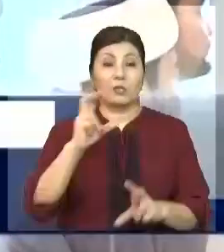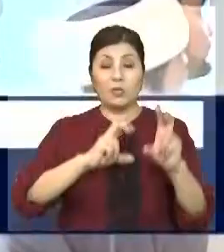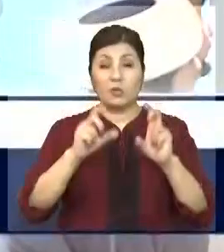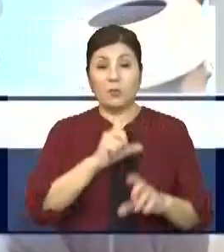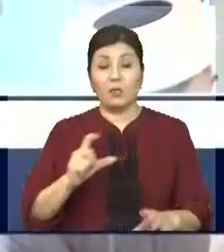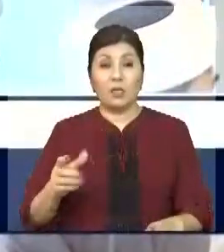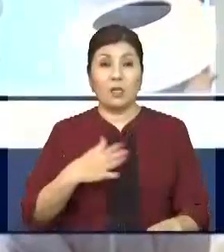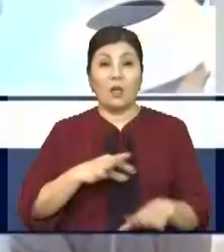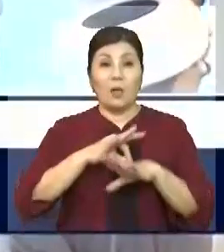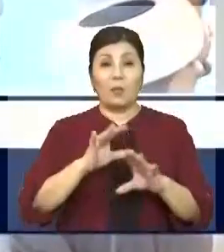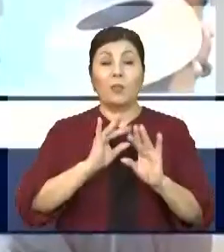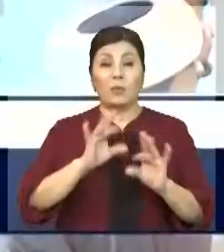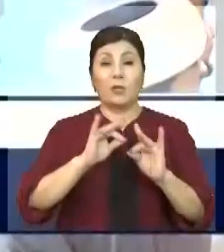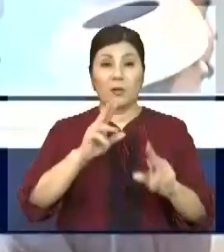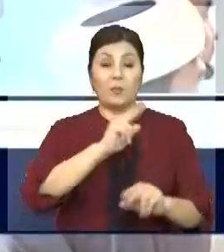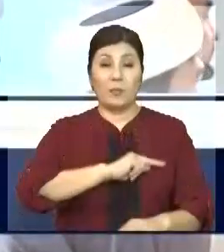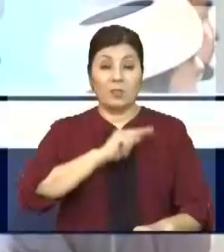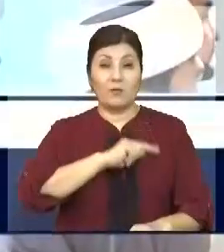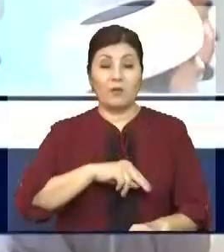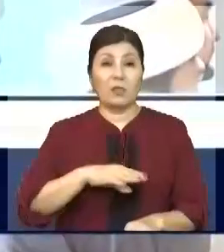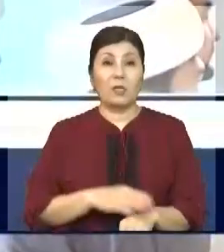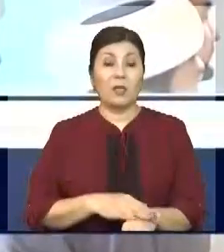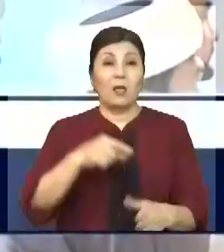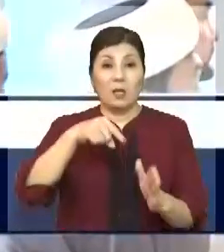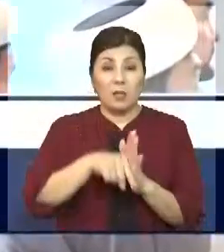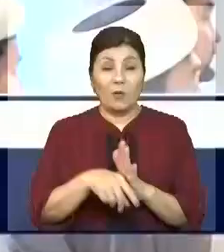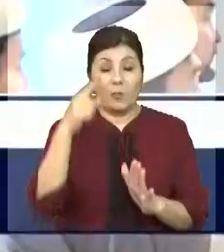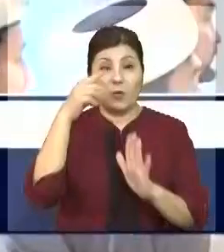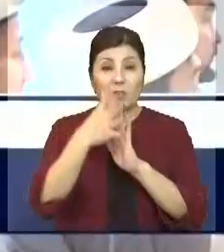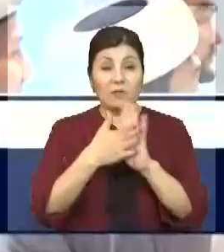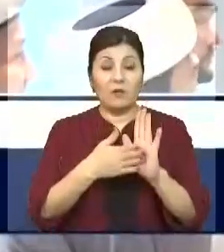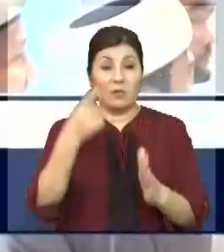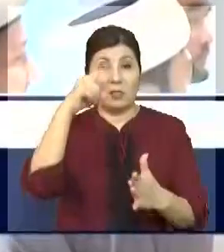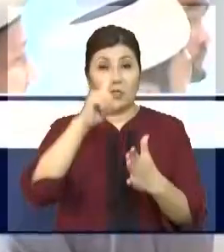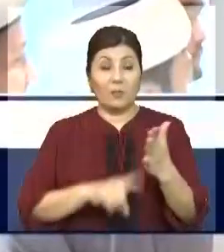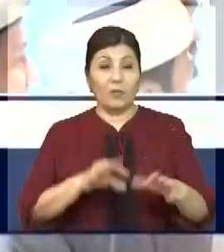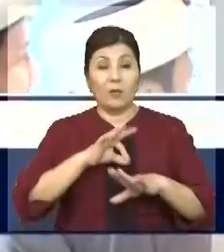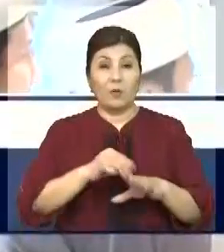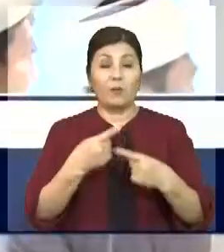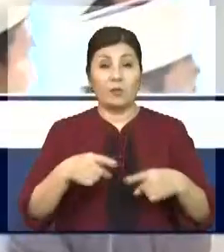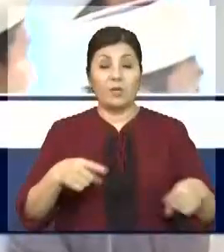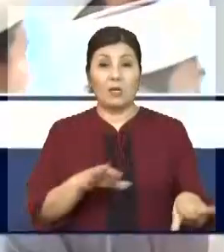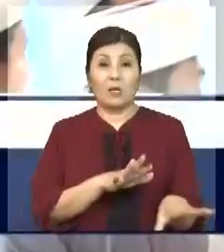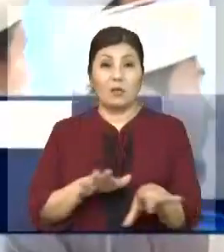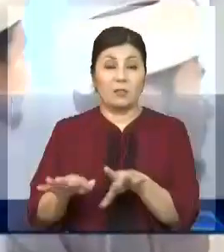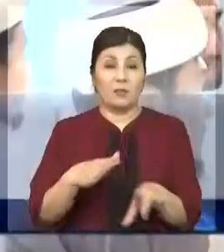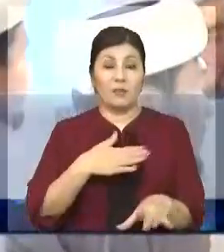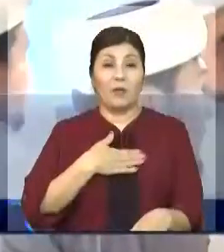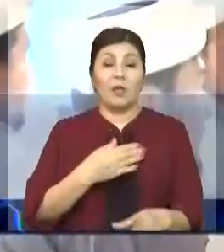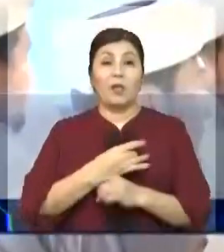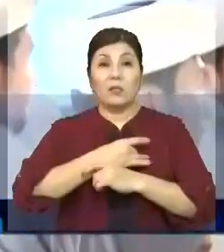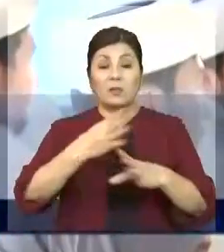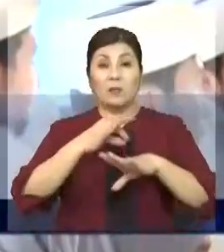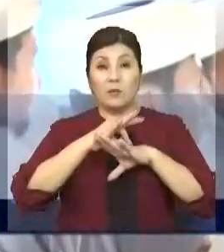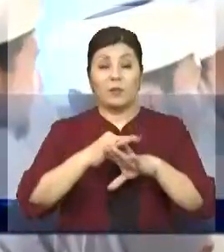Мы проводим разъяснительную работу для единства джамаата. Для более глубокого понимания религии проводятся различные мероприятия. Наши национальные праздники